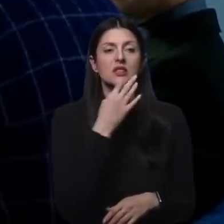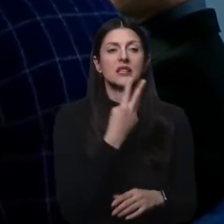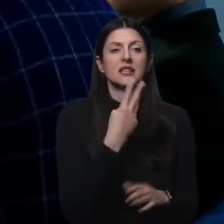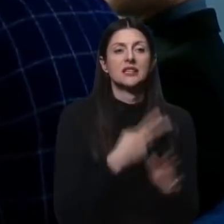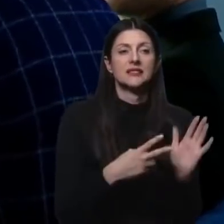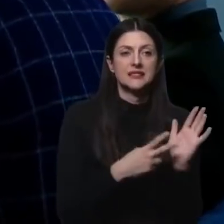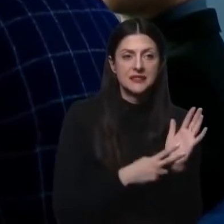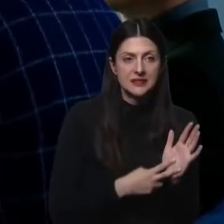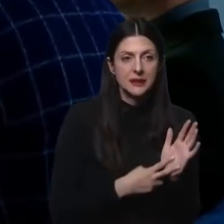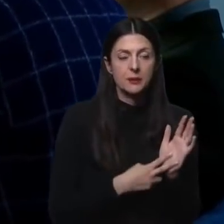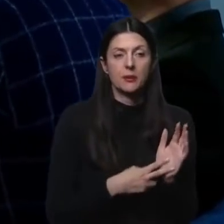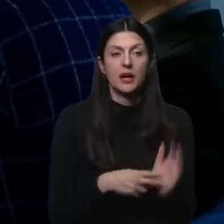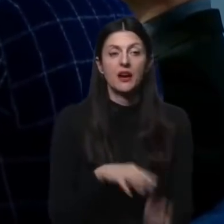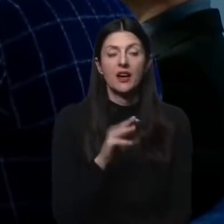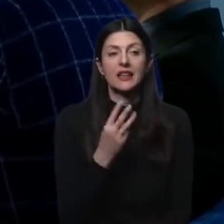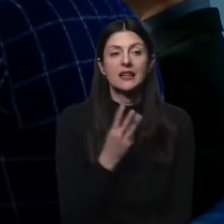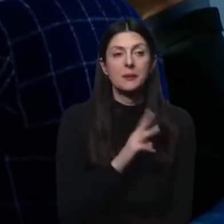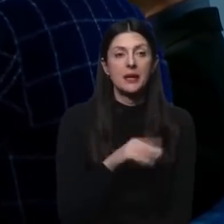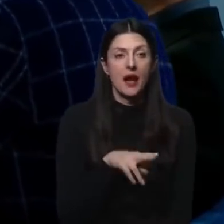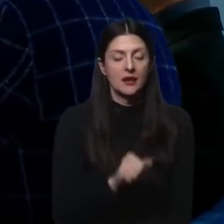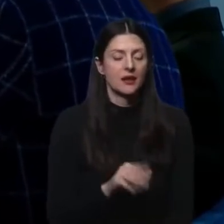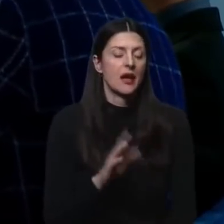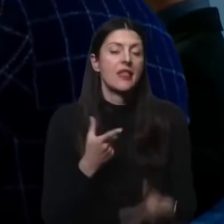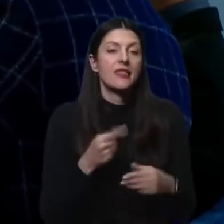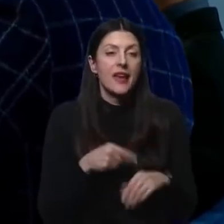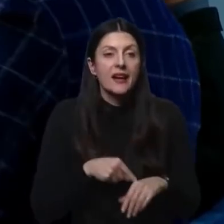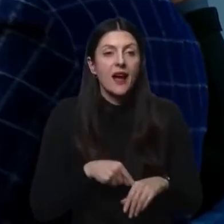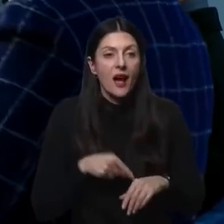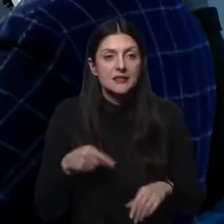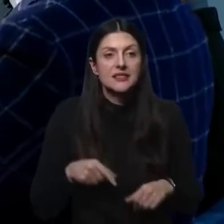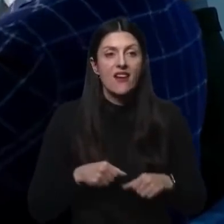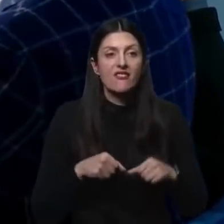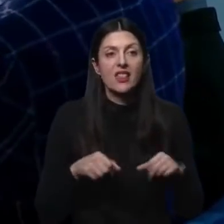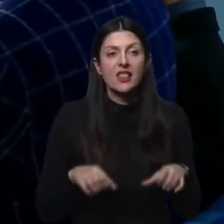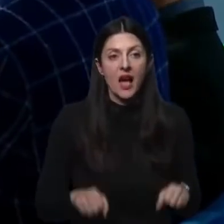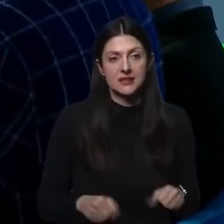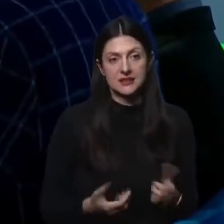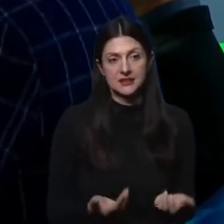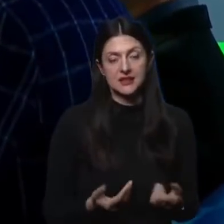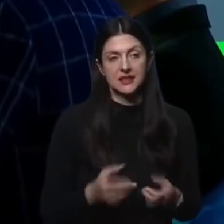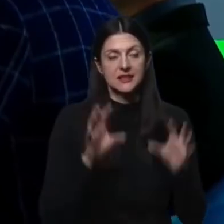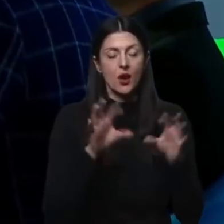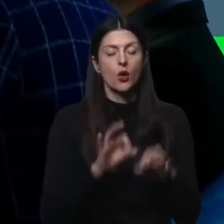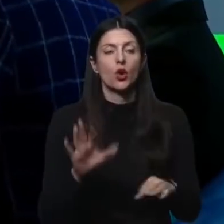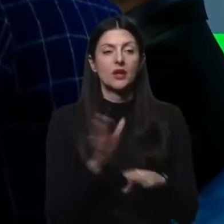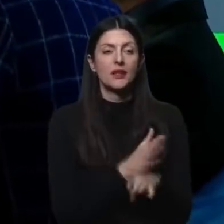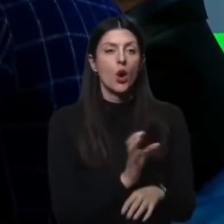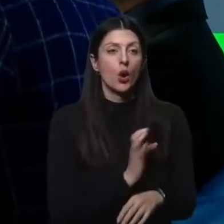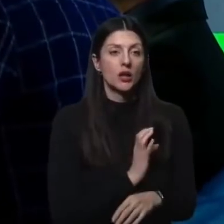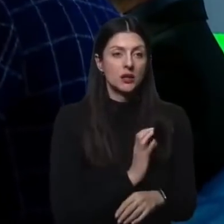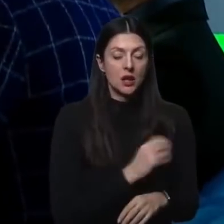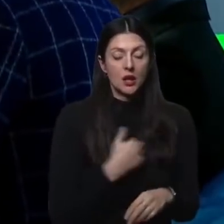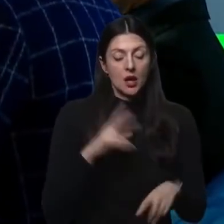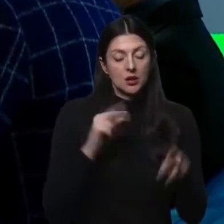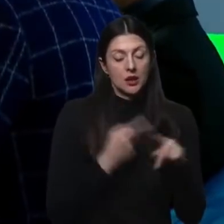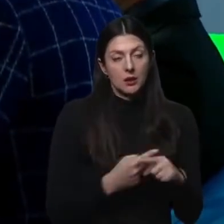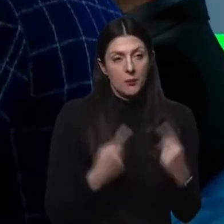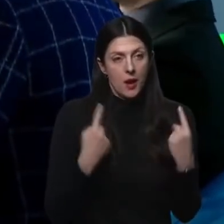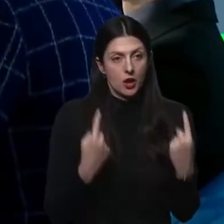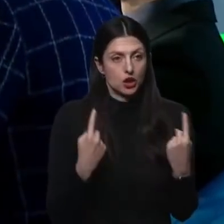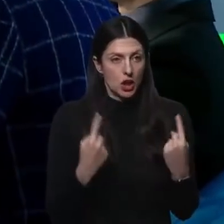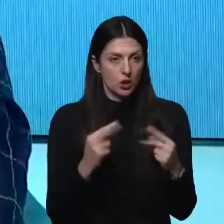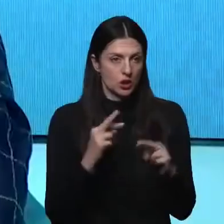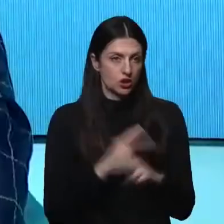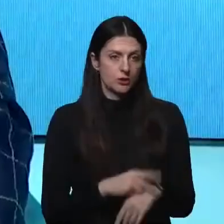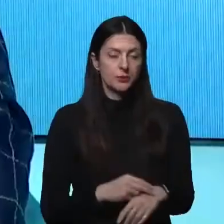Где реакция власти? Это первое. Второе. Закон о деолигархизации. Я считаю, это большая ошибка.